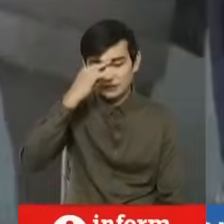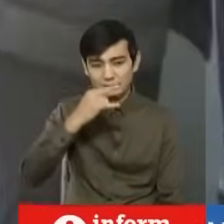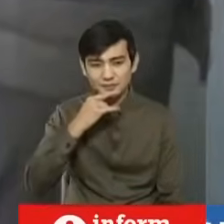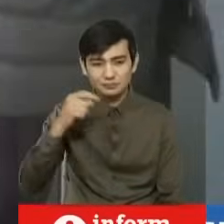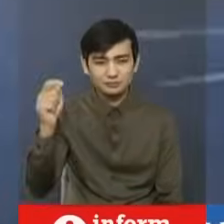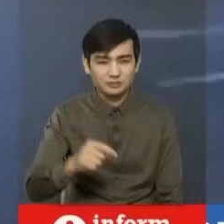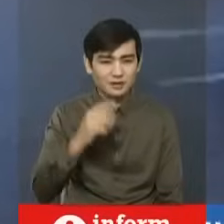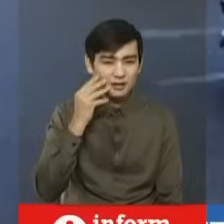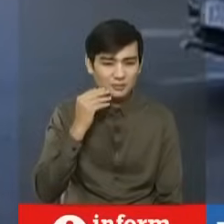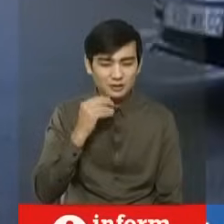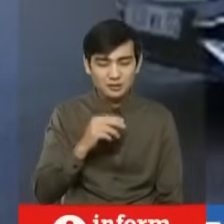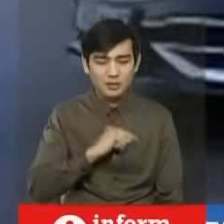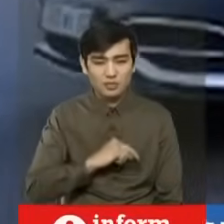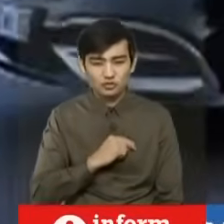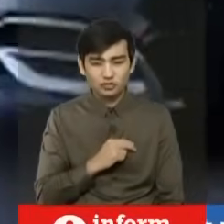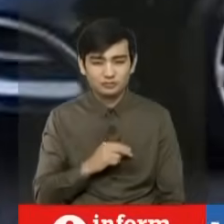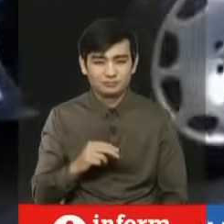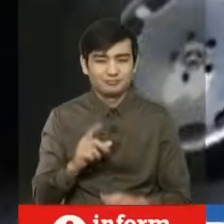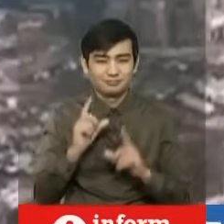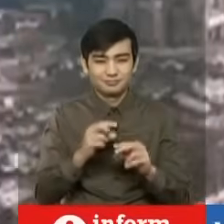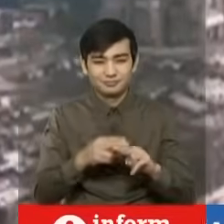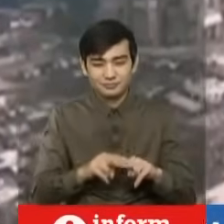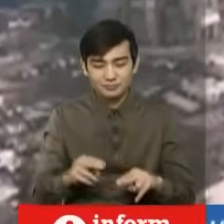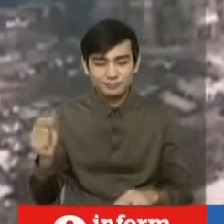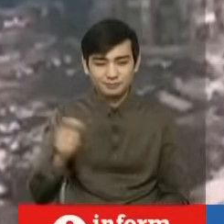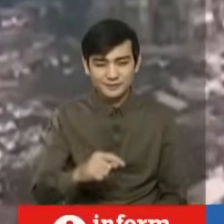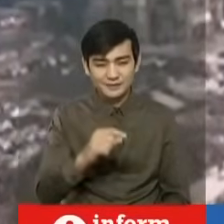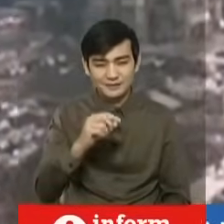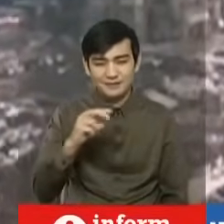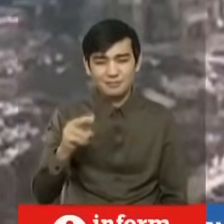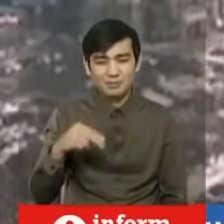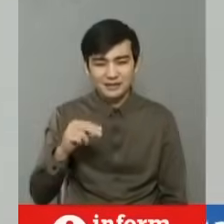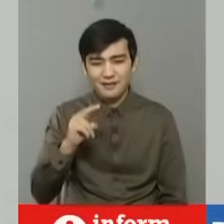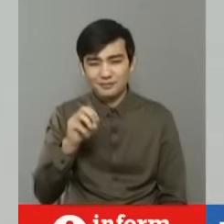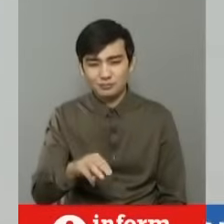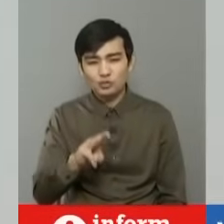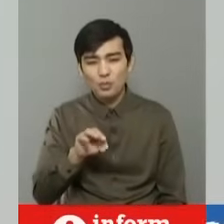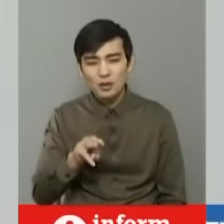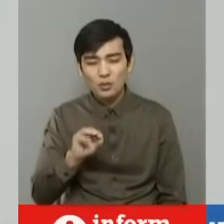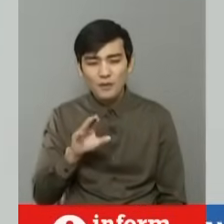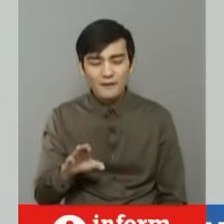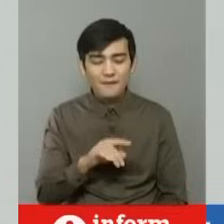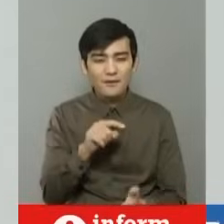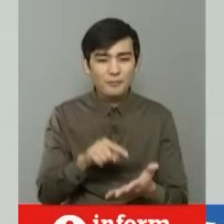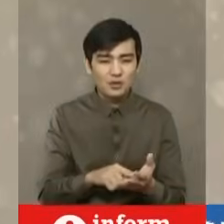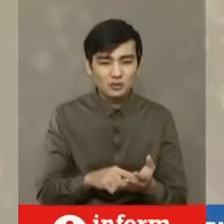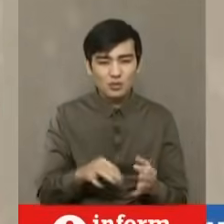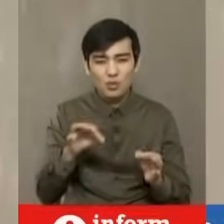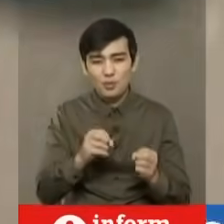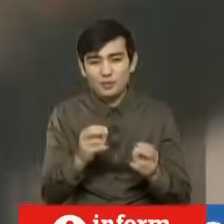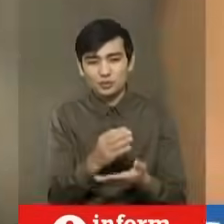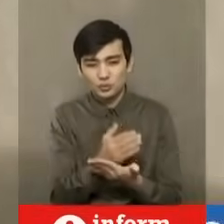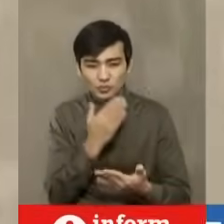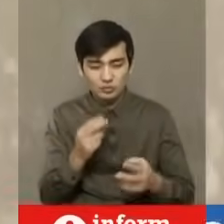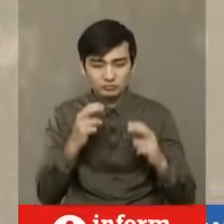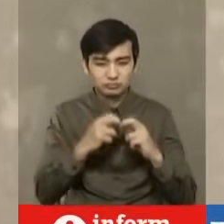Нурк рабочей поездкой ожидается что Касым жумар токаев примет участие в совещании по вопросам сейсмо безопасности